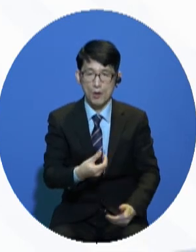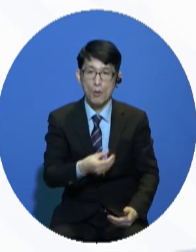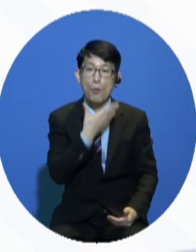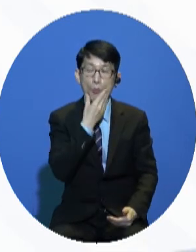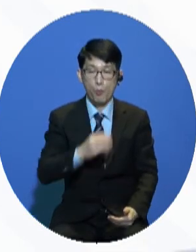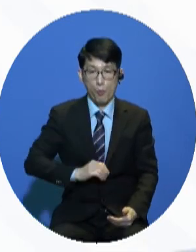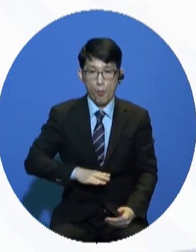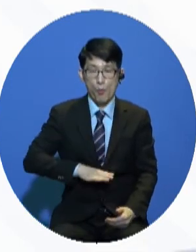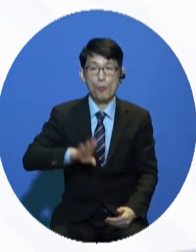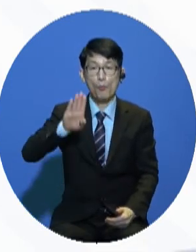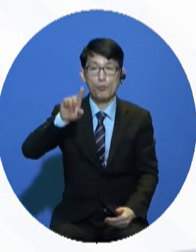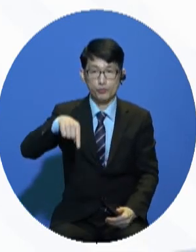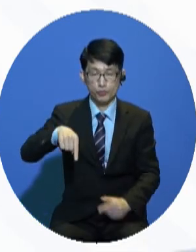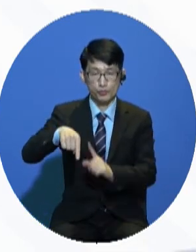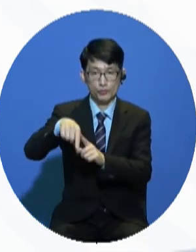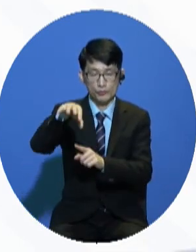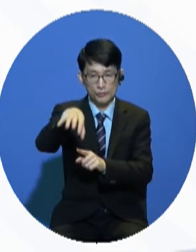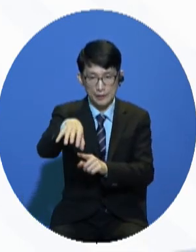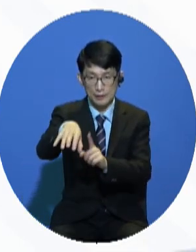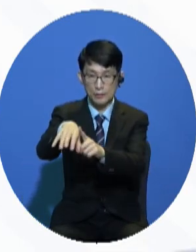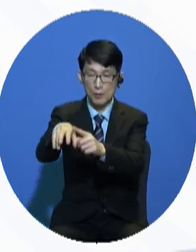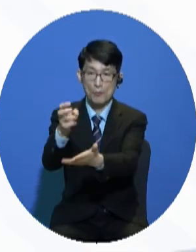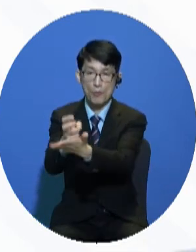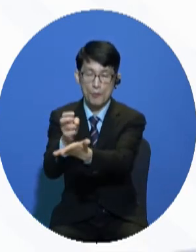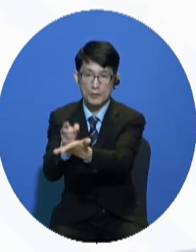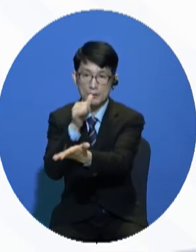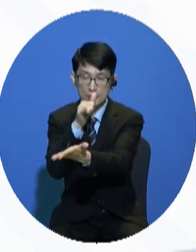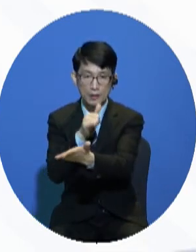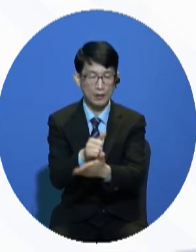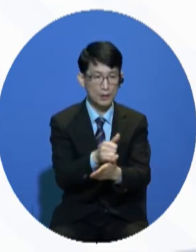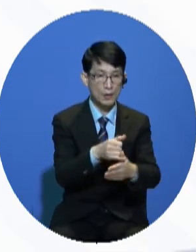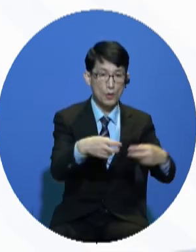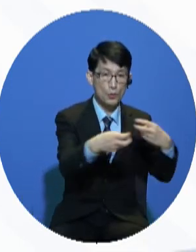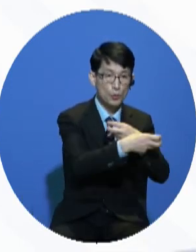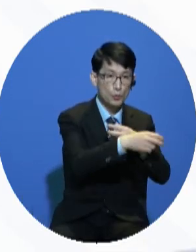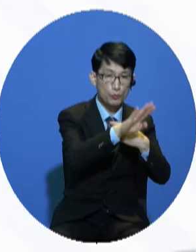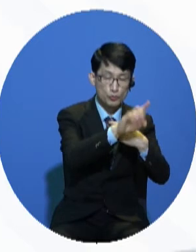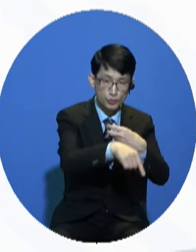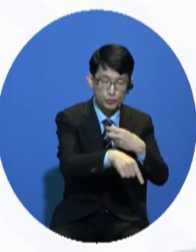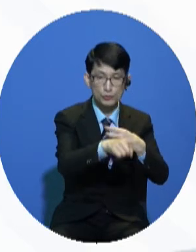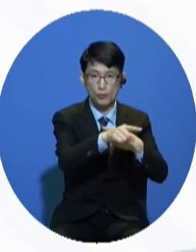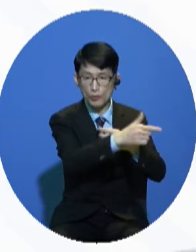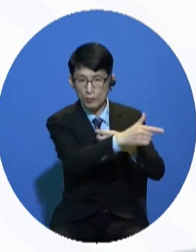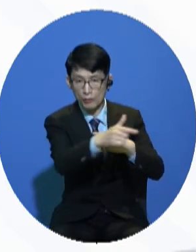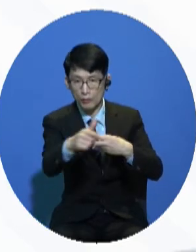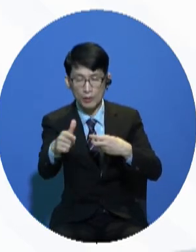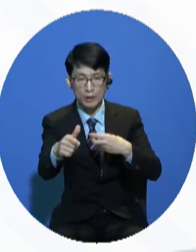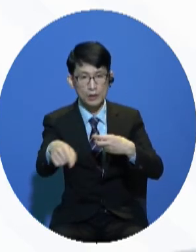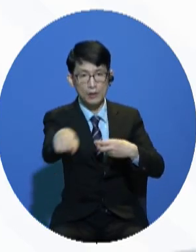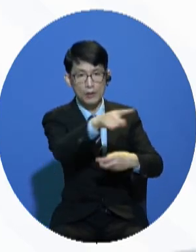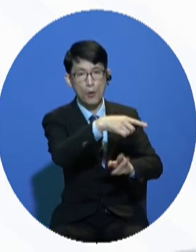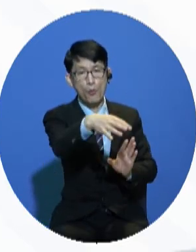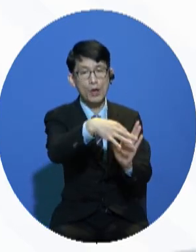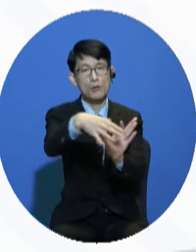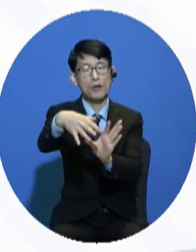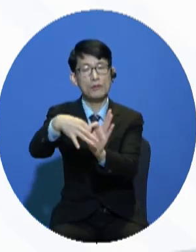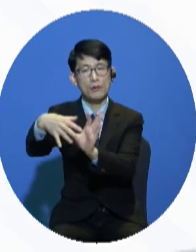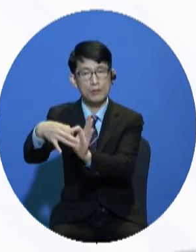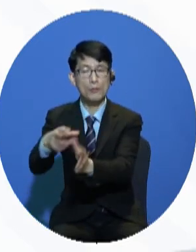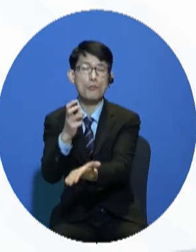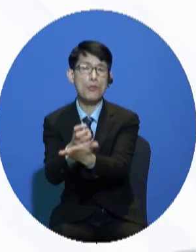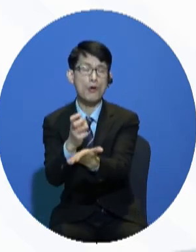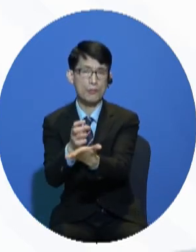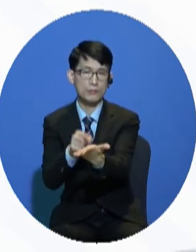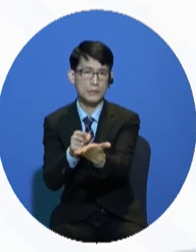소관 법률은 아닌데 고용노동부, 교육부, 국토교통부, 문화체육관광부 등 다양한 부처가 소관해야 되는 범부서,